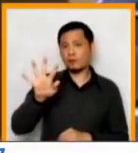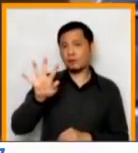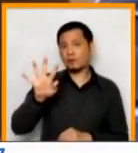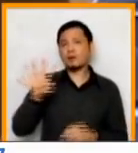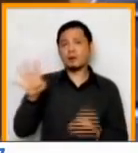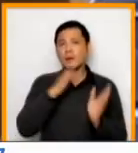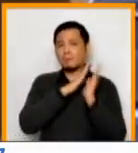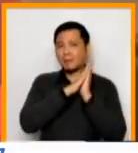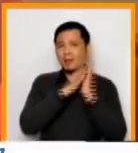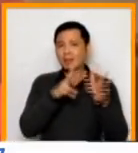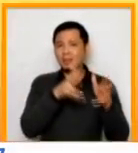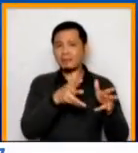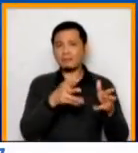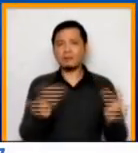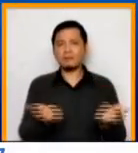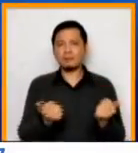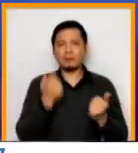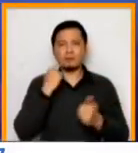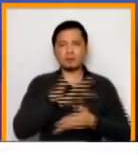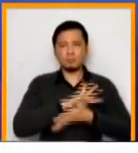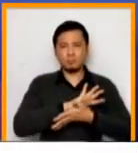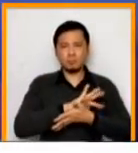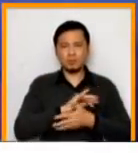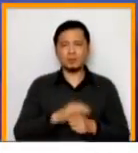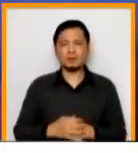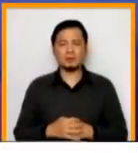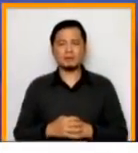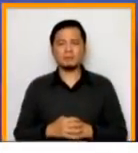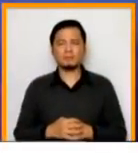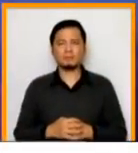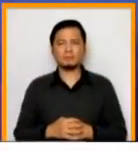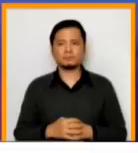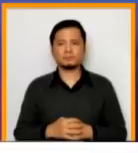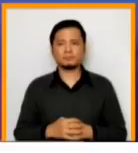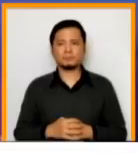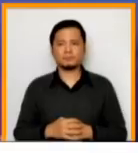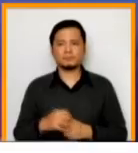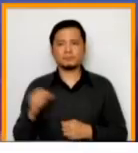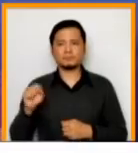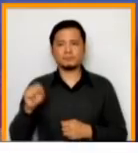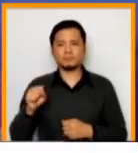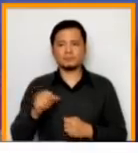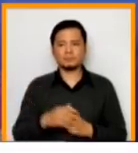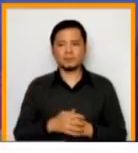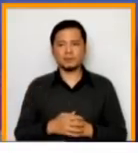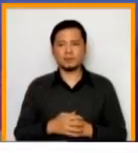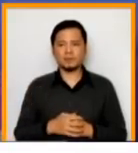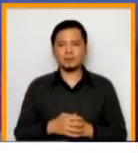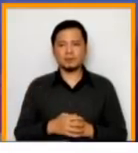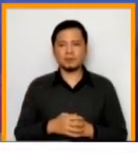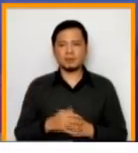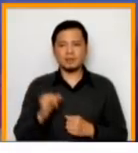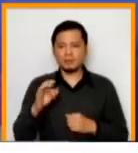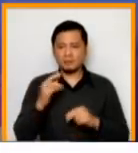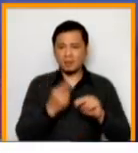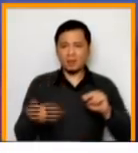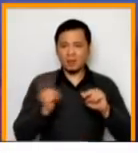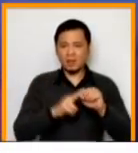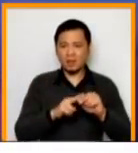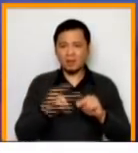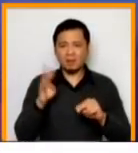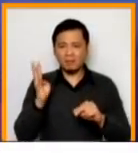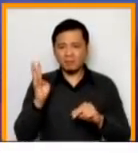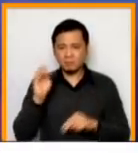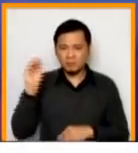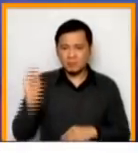ang available. Di kung pasakao nila sa 50%, pag madugangan na sila pasyente, tagway